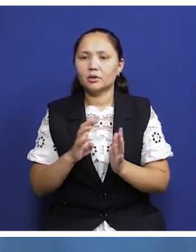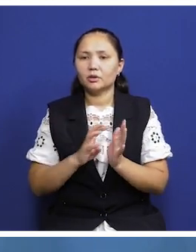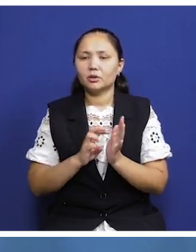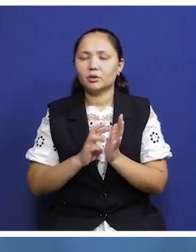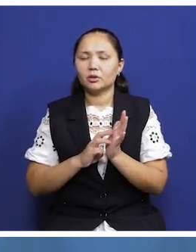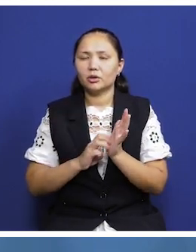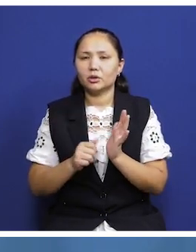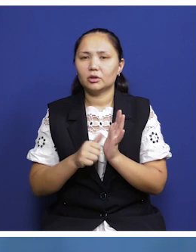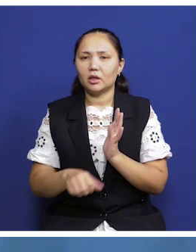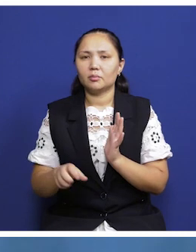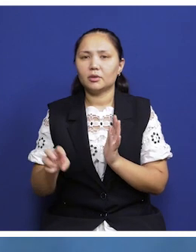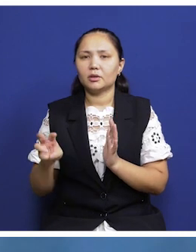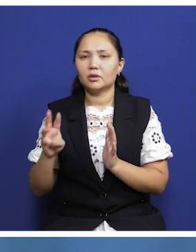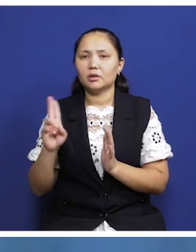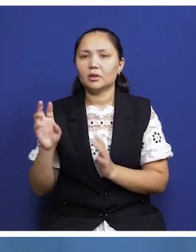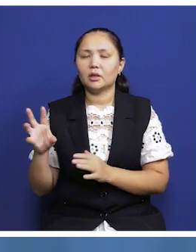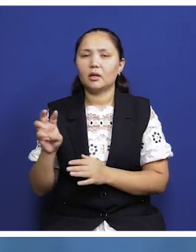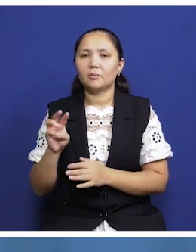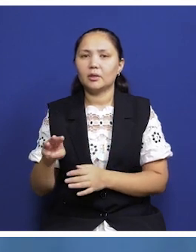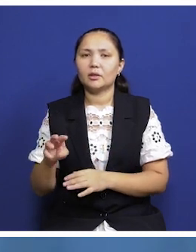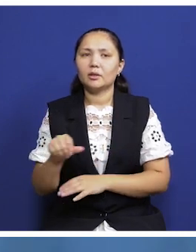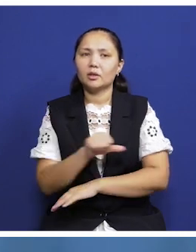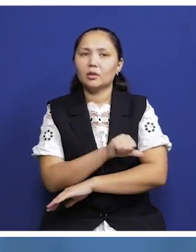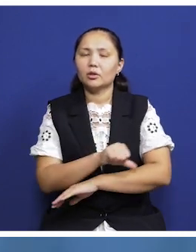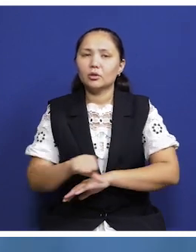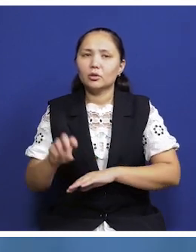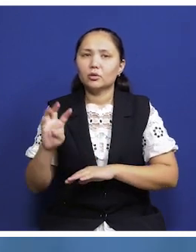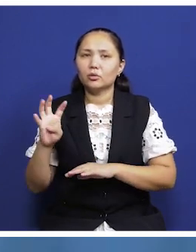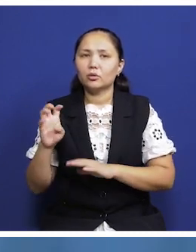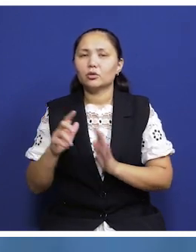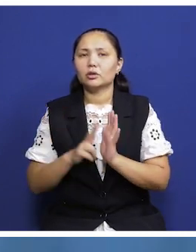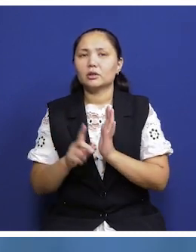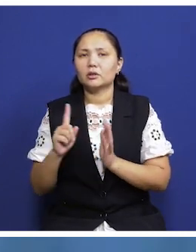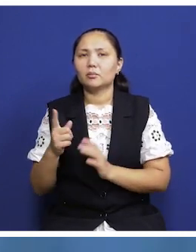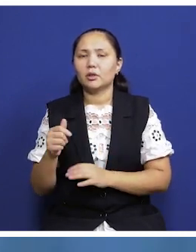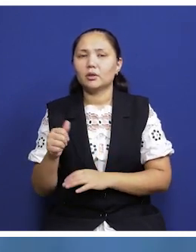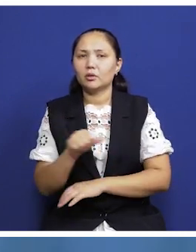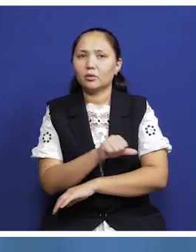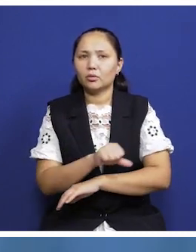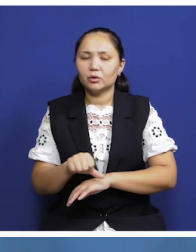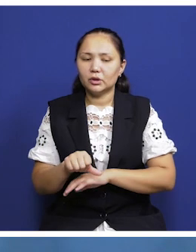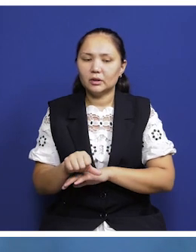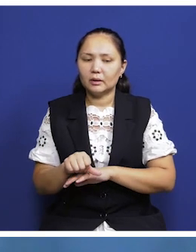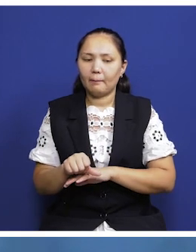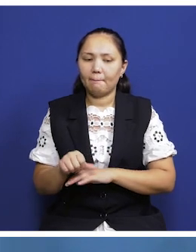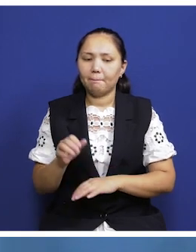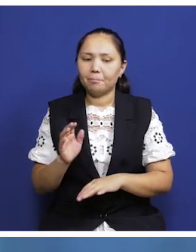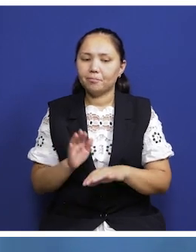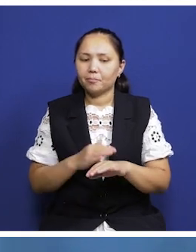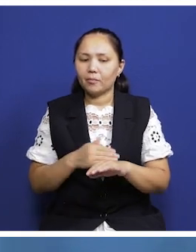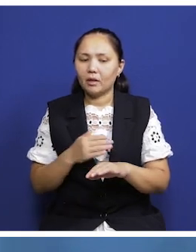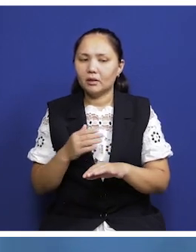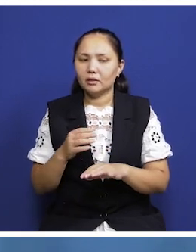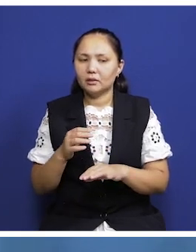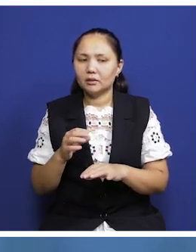құрайтын 481 көшеміз бар. 2018 жылы жақсы және орташа жағдайдағы жолдардың үлесі 43 қана